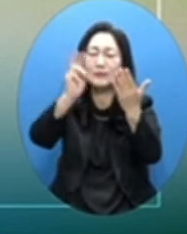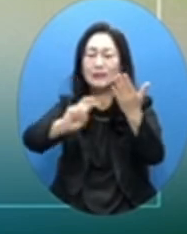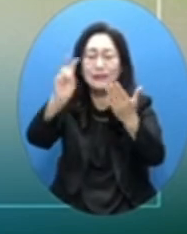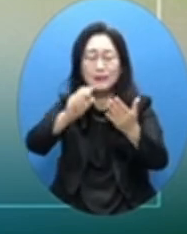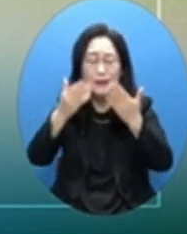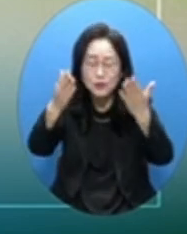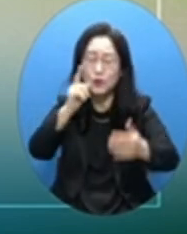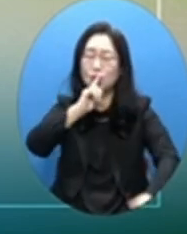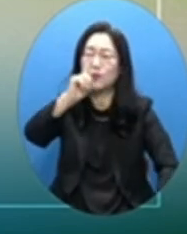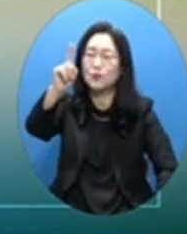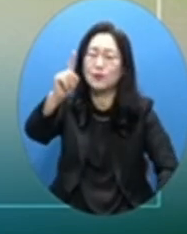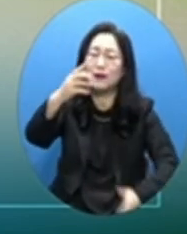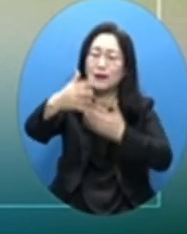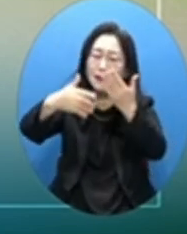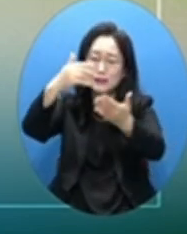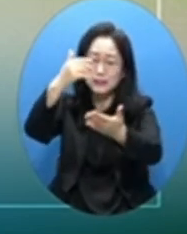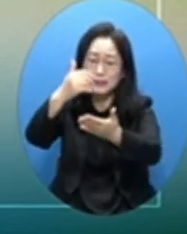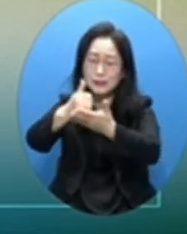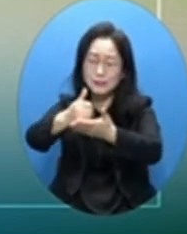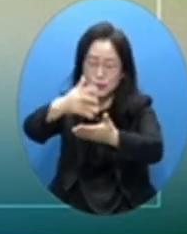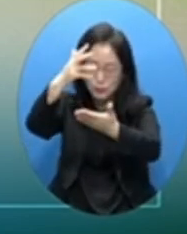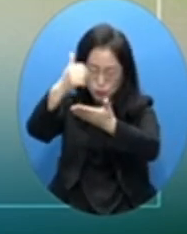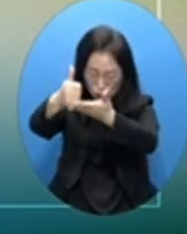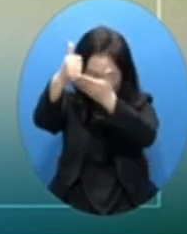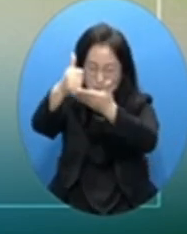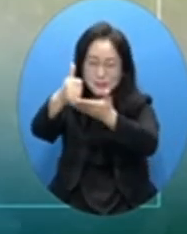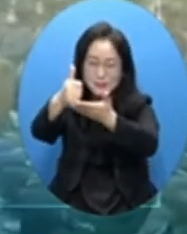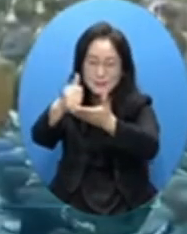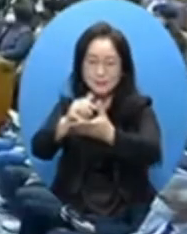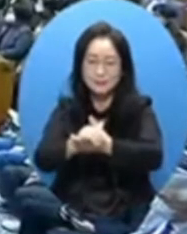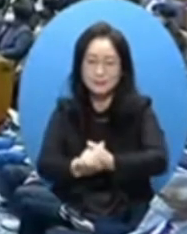찬양합니다 당신은 우리의 주님이십니다